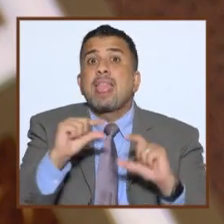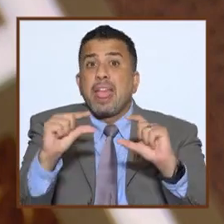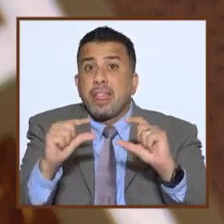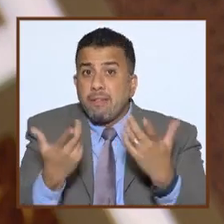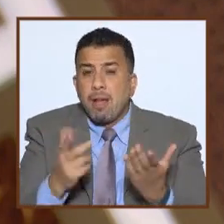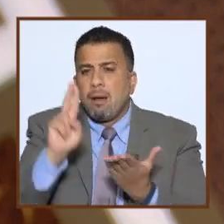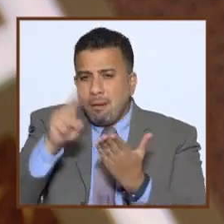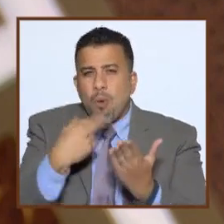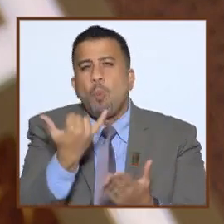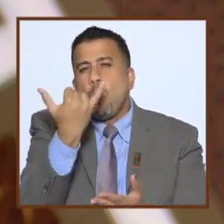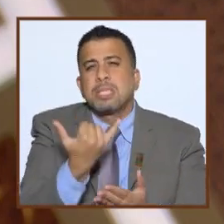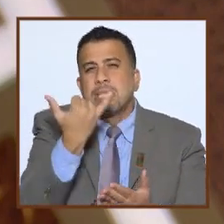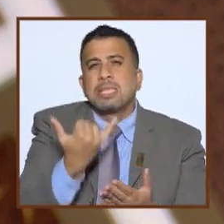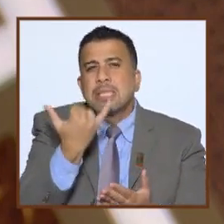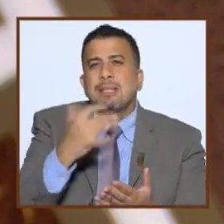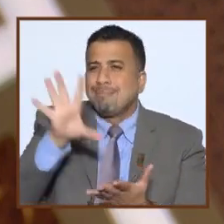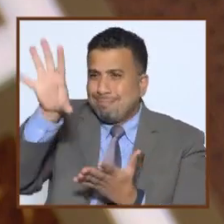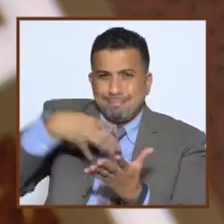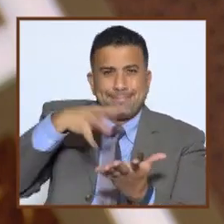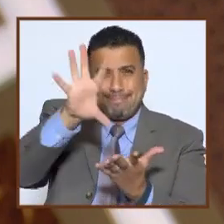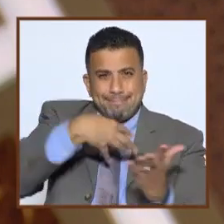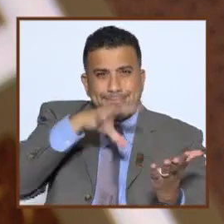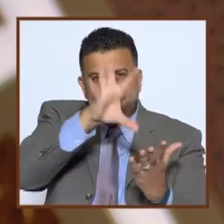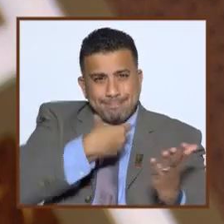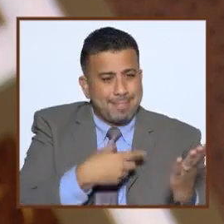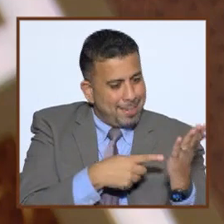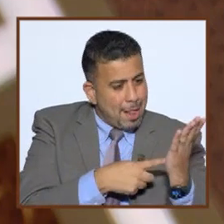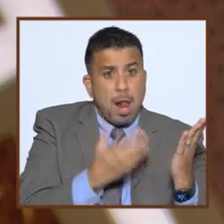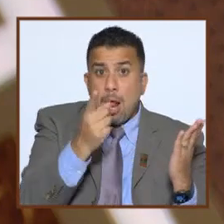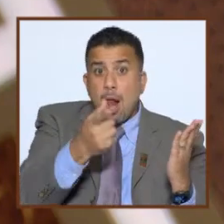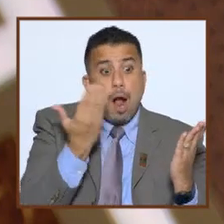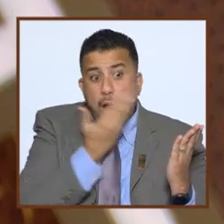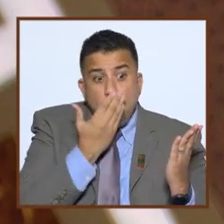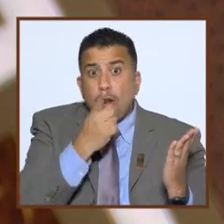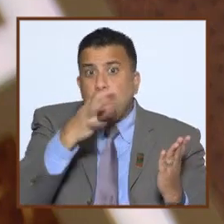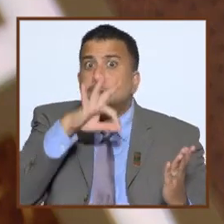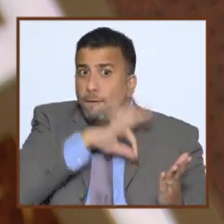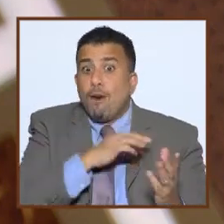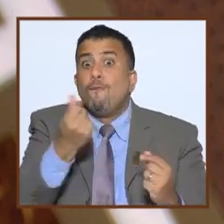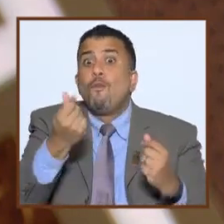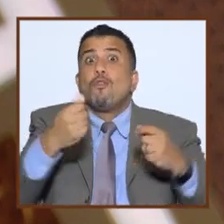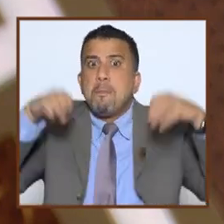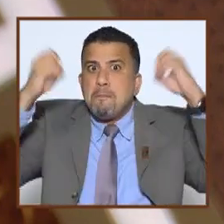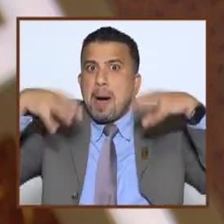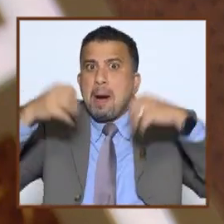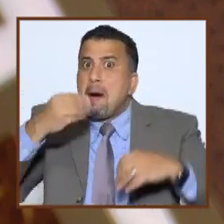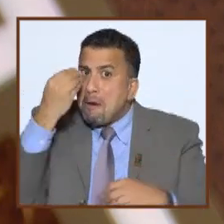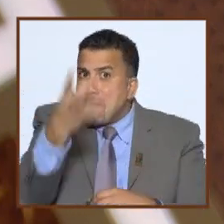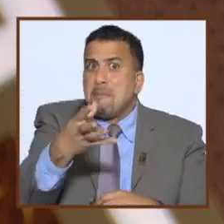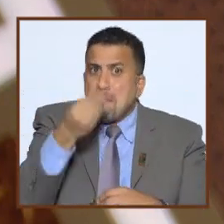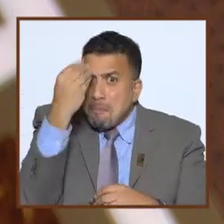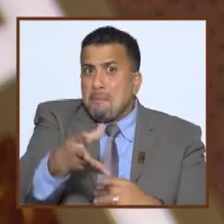وجل لان الكذب على النبي خطير من كذب علي متعمدا فليتبوا مقعده من النار ودينا الاسلام